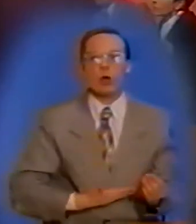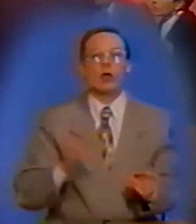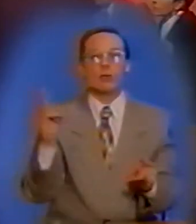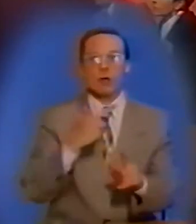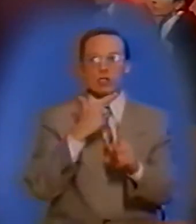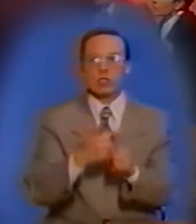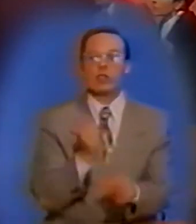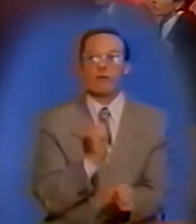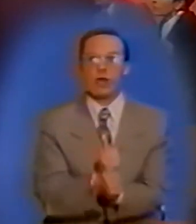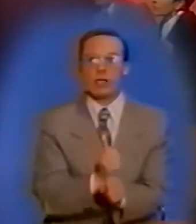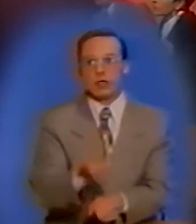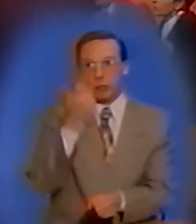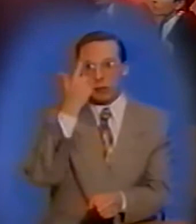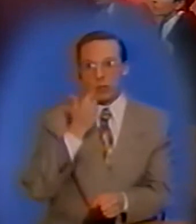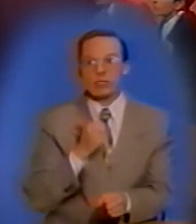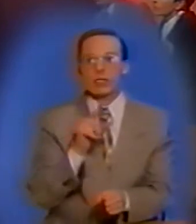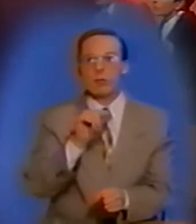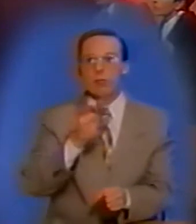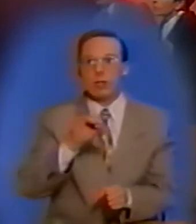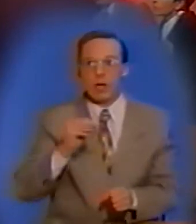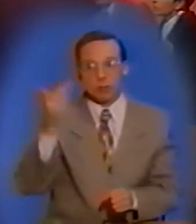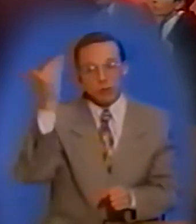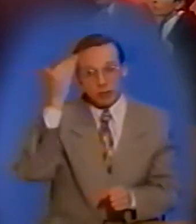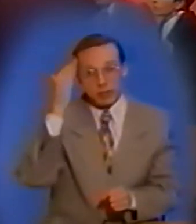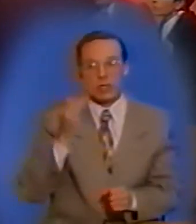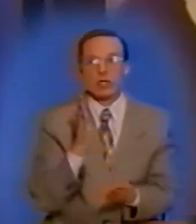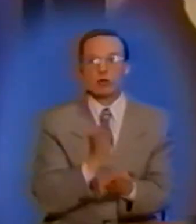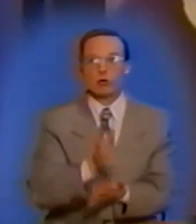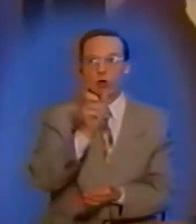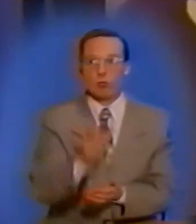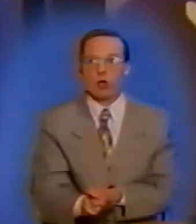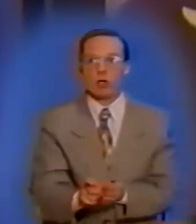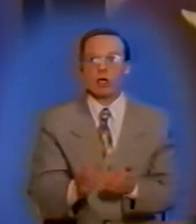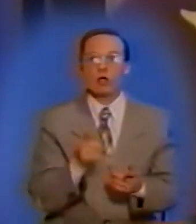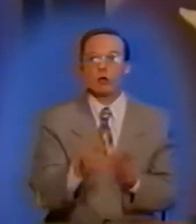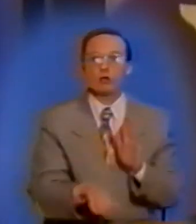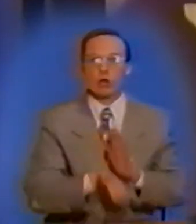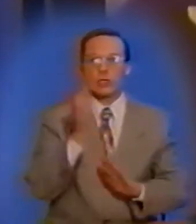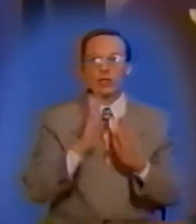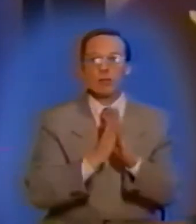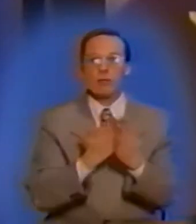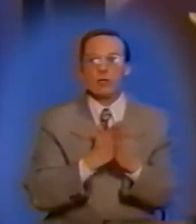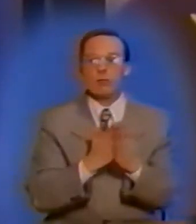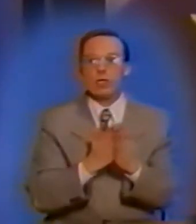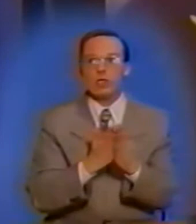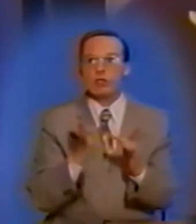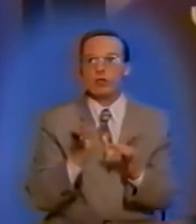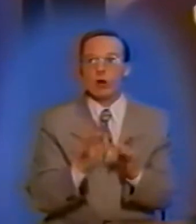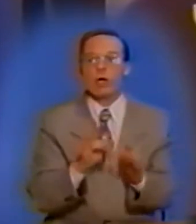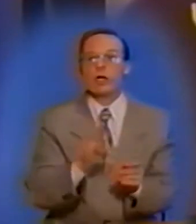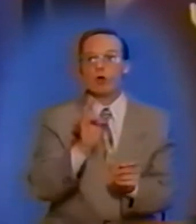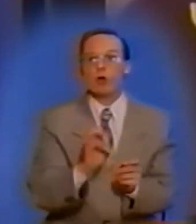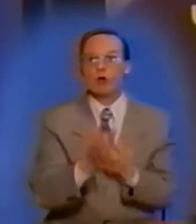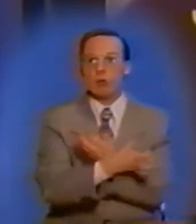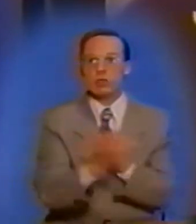bažnyčiai reikia priprasti prie minties, kad egzistuoja žmonės. Būti gimint. Jūs suraskit Bibliją, kad ir būtų parašyta, kad